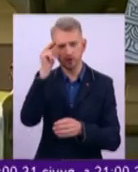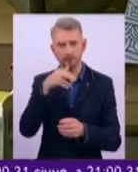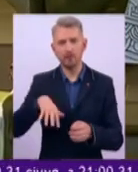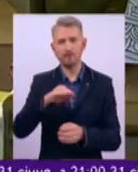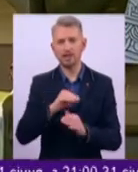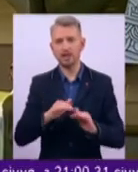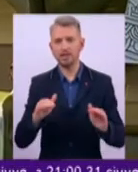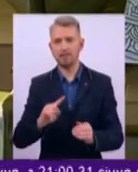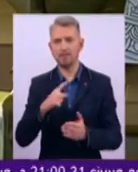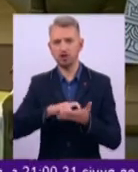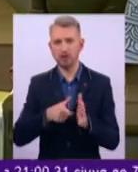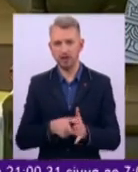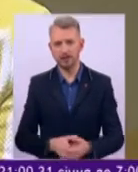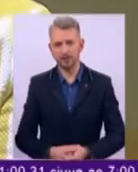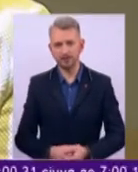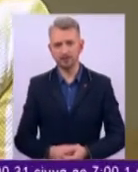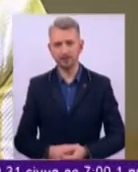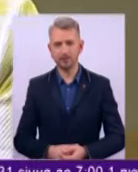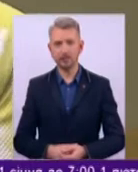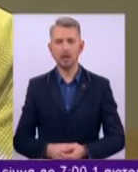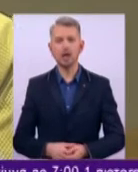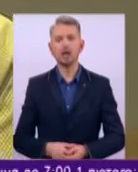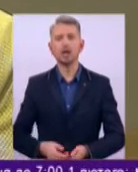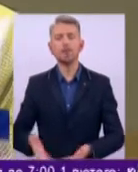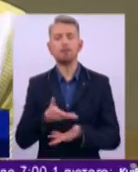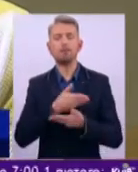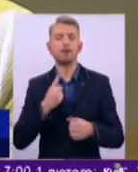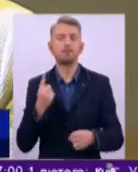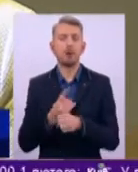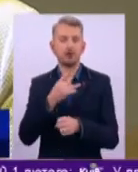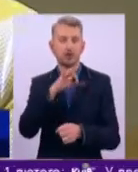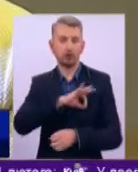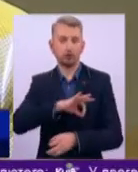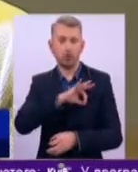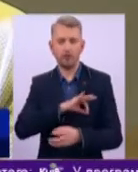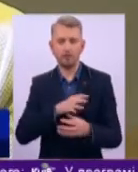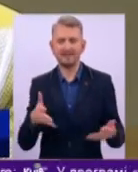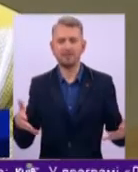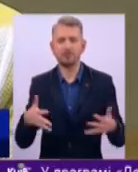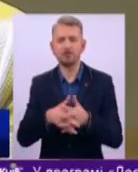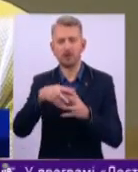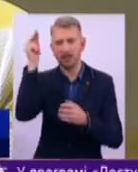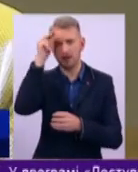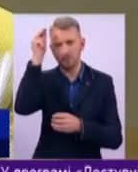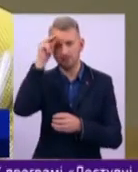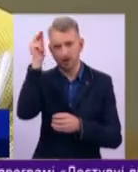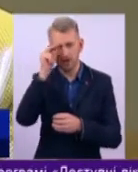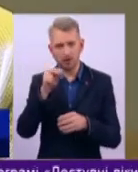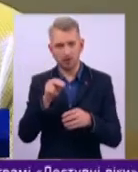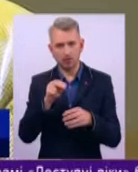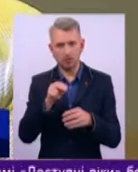учні перших класів. Ми вперше застосовуємо змішане навчання